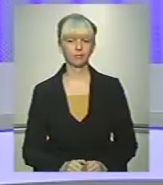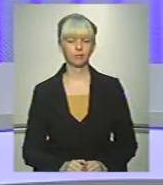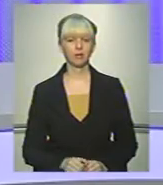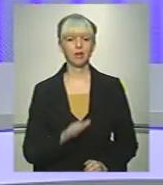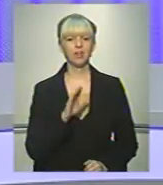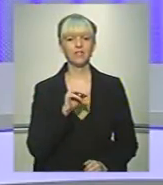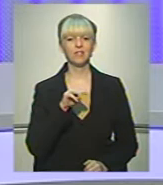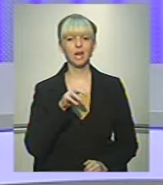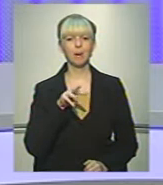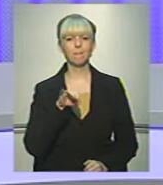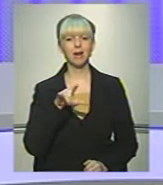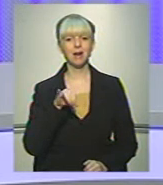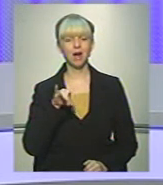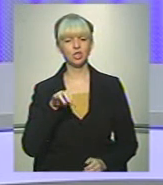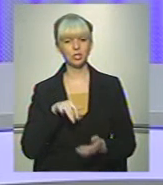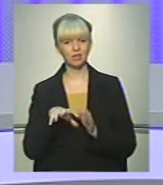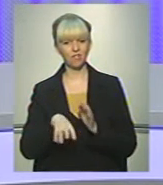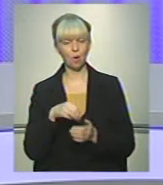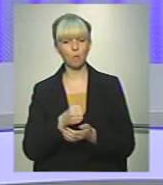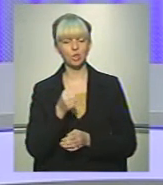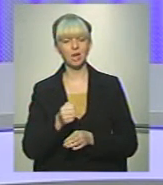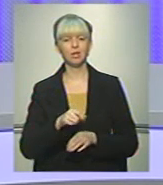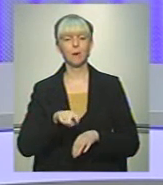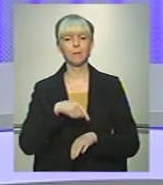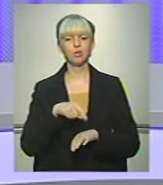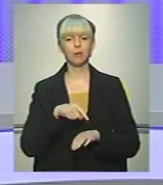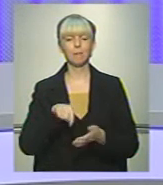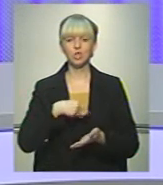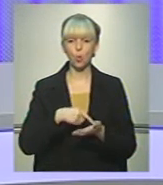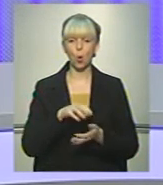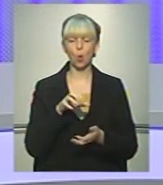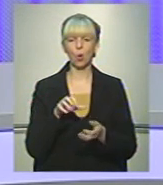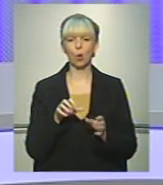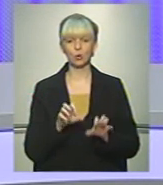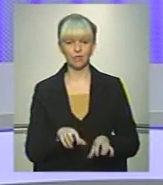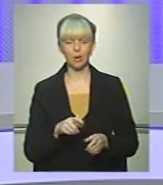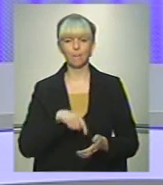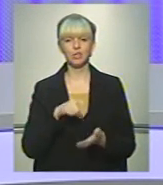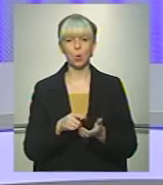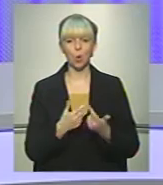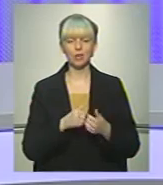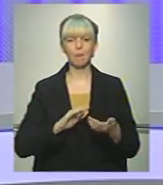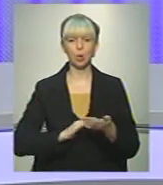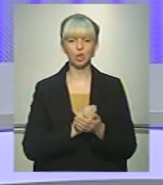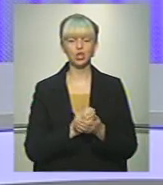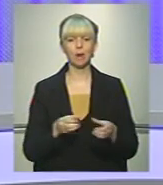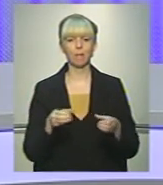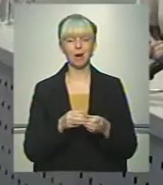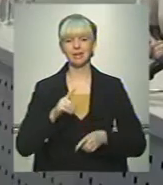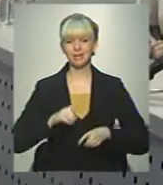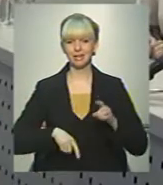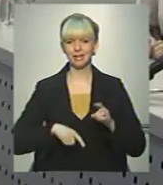Віталій Михайлішин йде на вибори кандидатом на посаду чернівецького міського голови від міської організації «Політична партія «Рідне